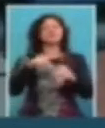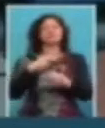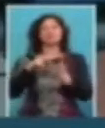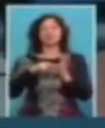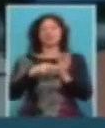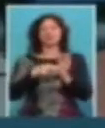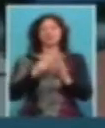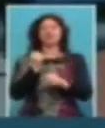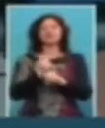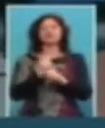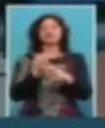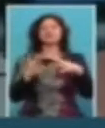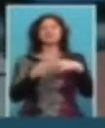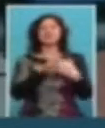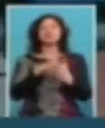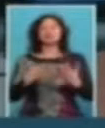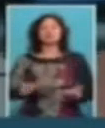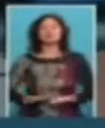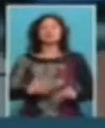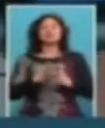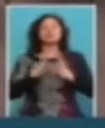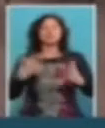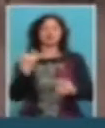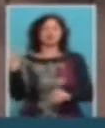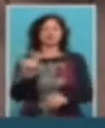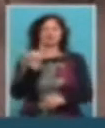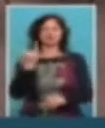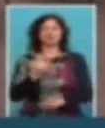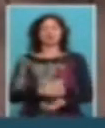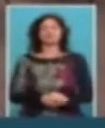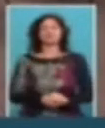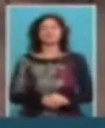асырылып жатқан мемлекеттік бағдарламалар көзделген мақсатқа жетуіне